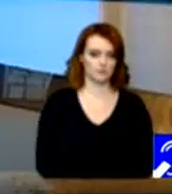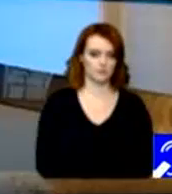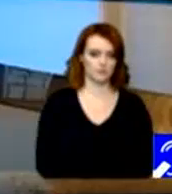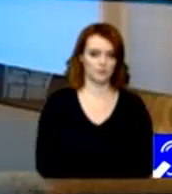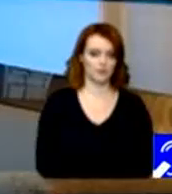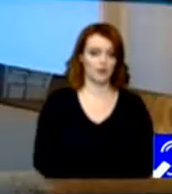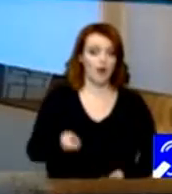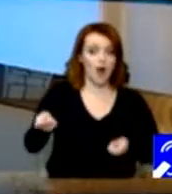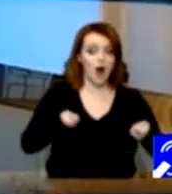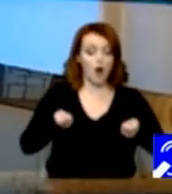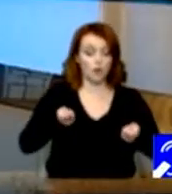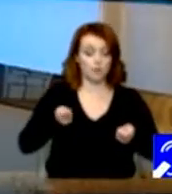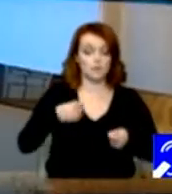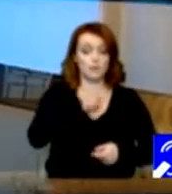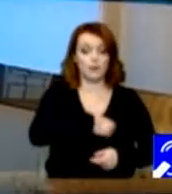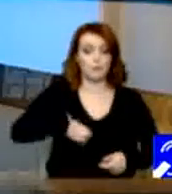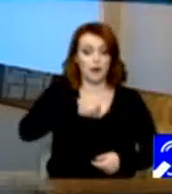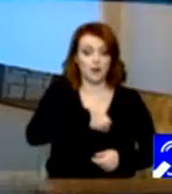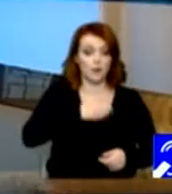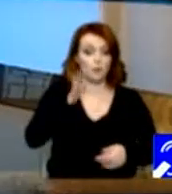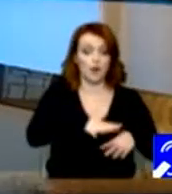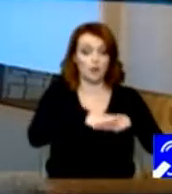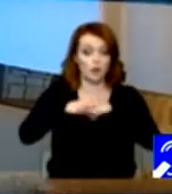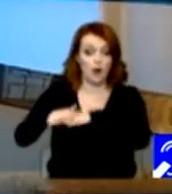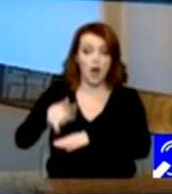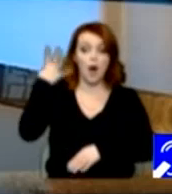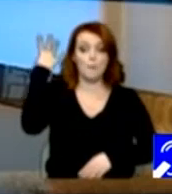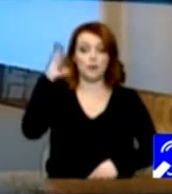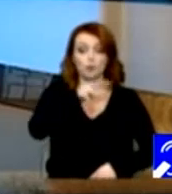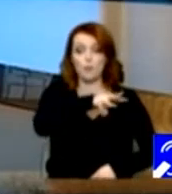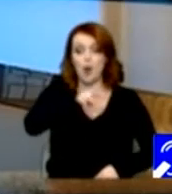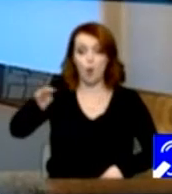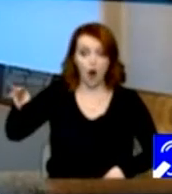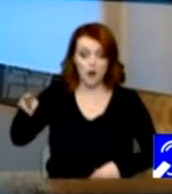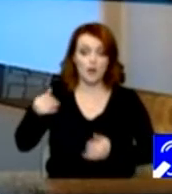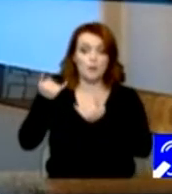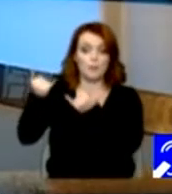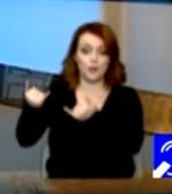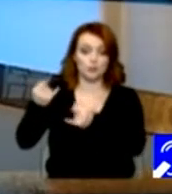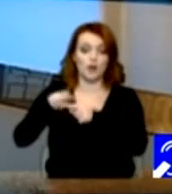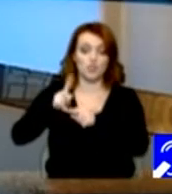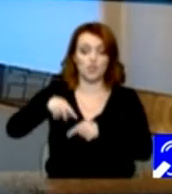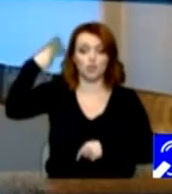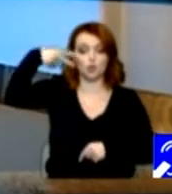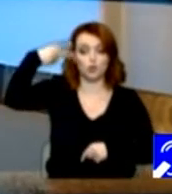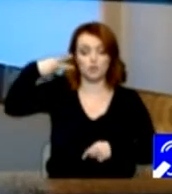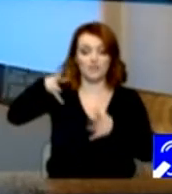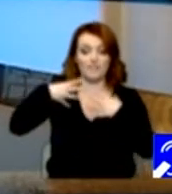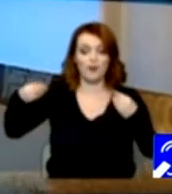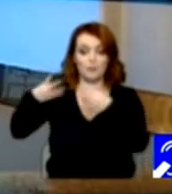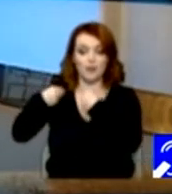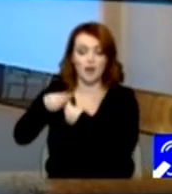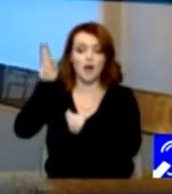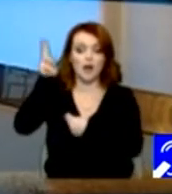pfpauto.ro de zile municipiului Chișinău vor aloca 4 milioane și jumătate de lei pentru cele 20 de familii care au rămas fără